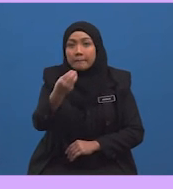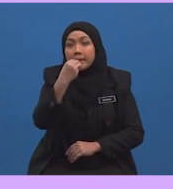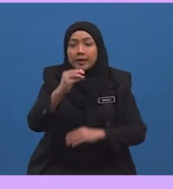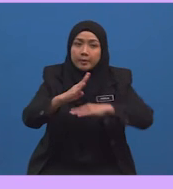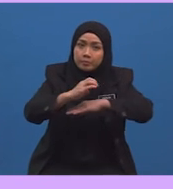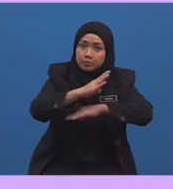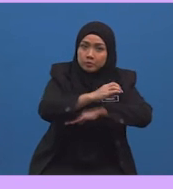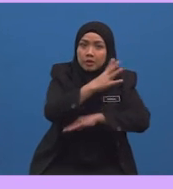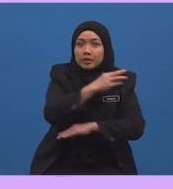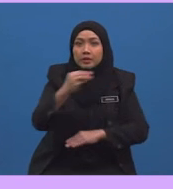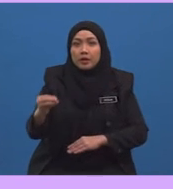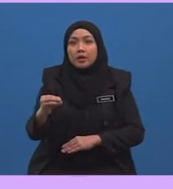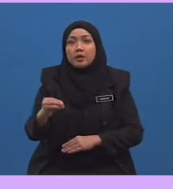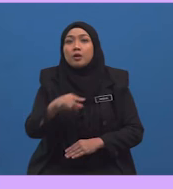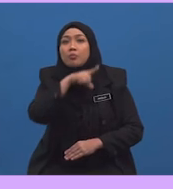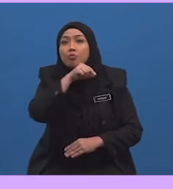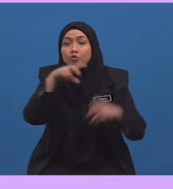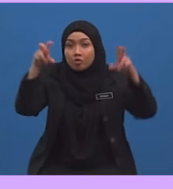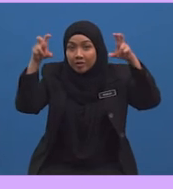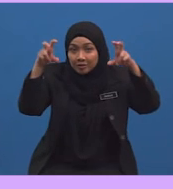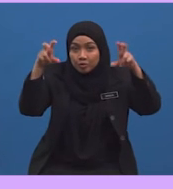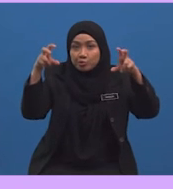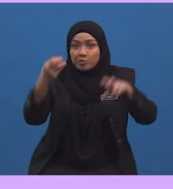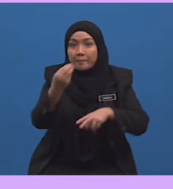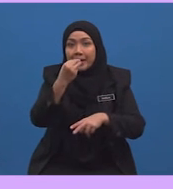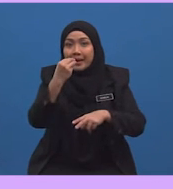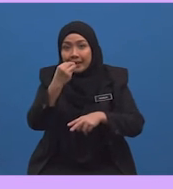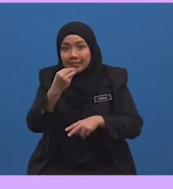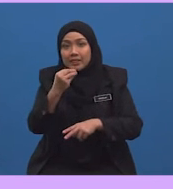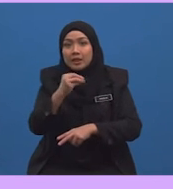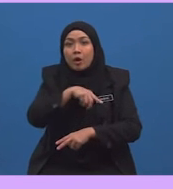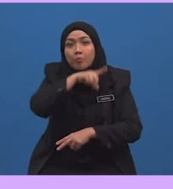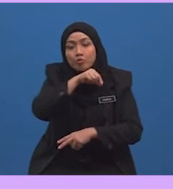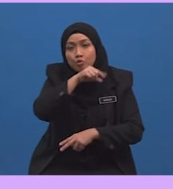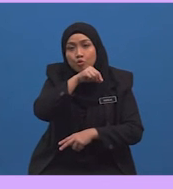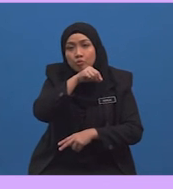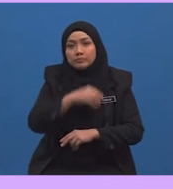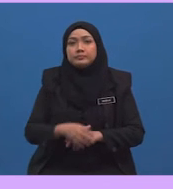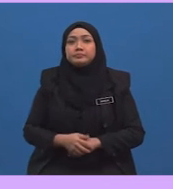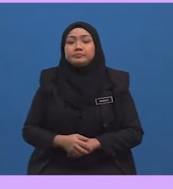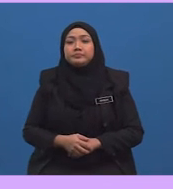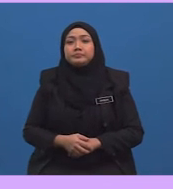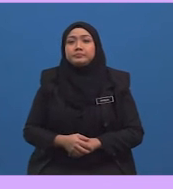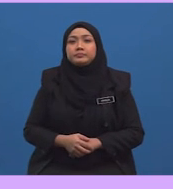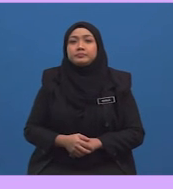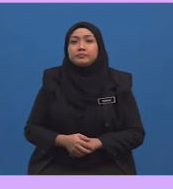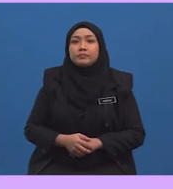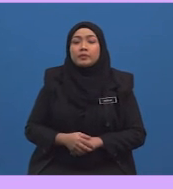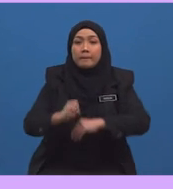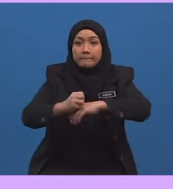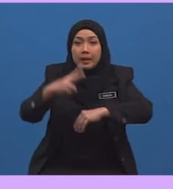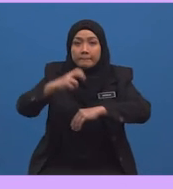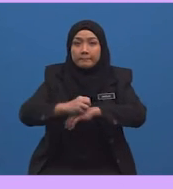dan akhirnya dimakan oleh burung hantu. Rantai makanan yang kedua, di mana pokok padi dimakan oleh